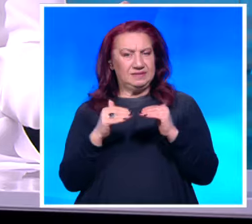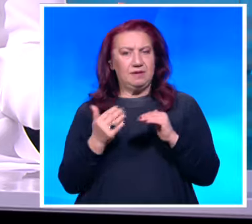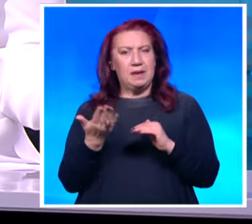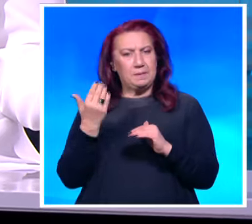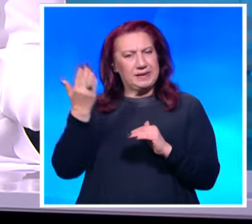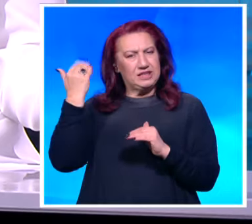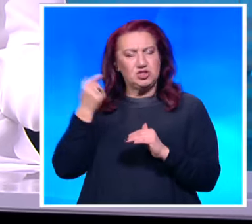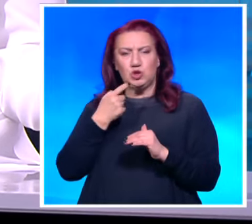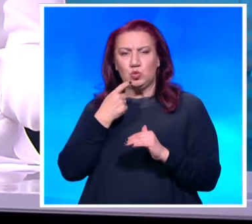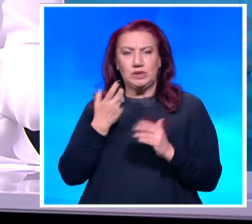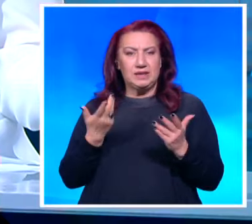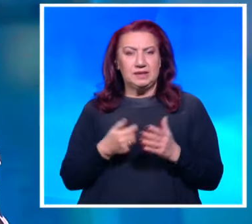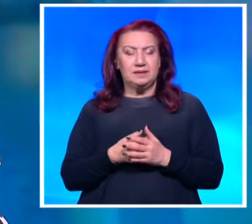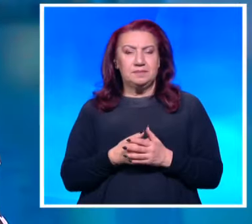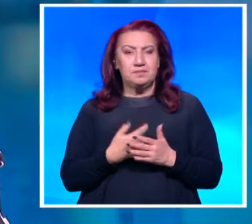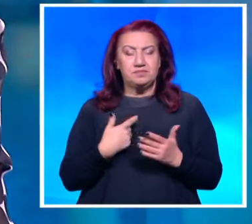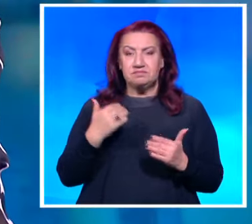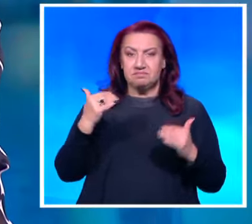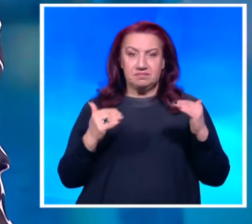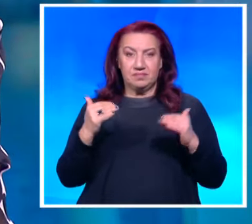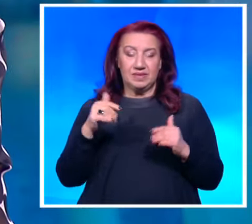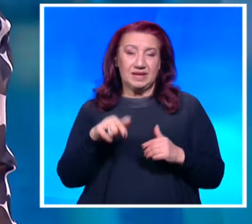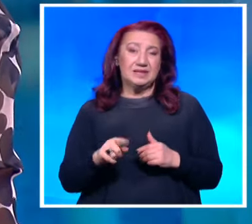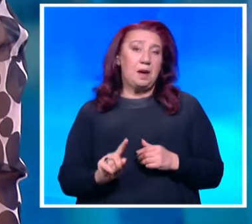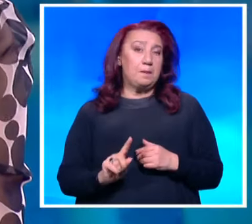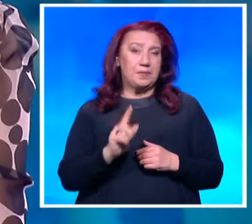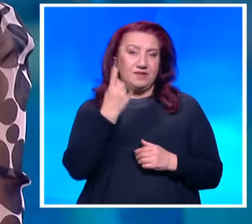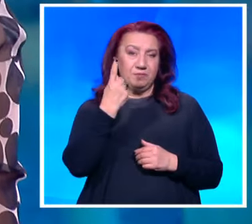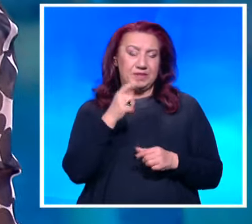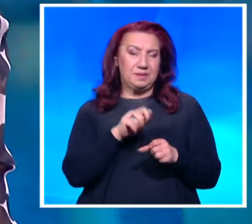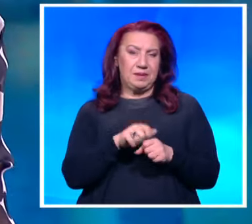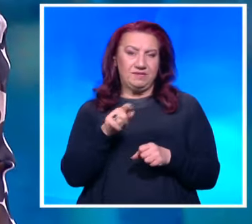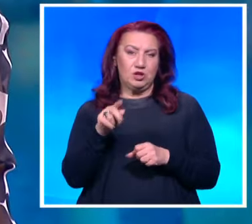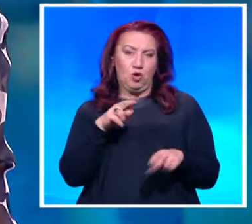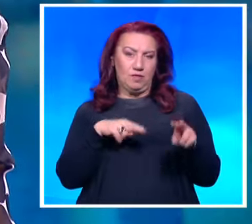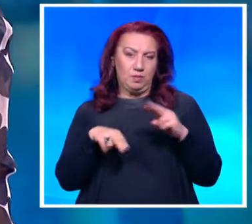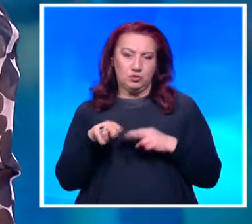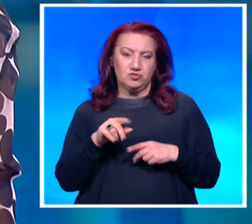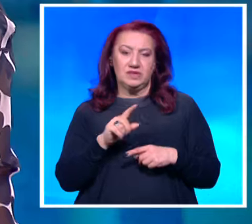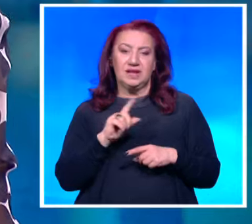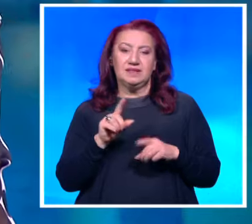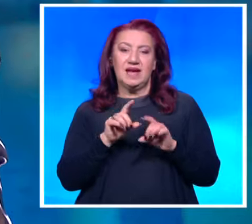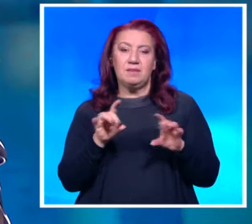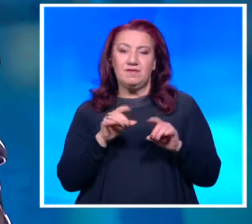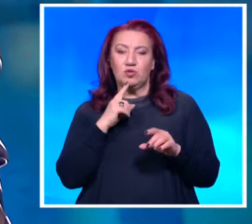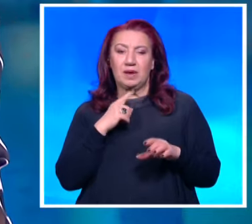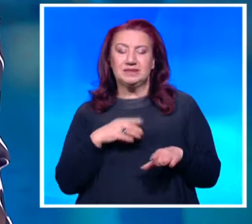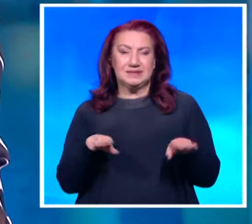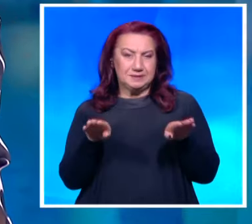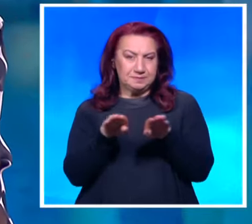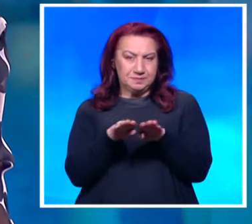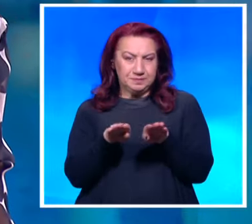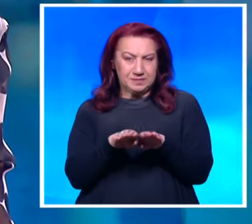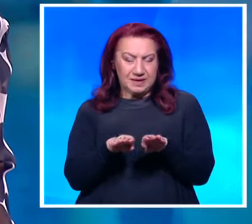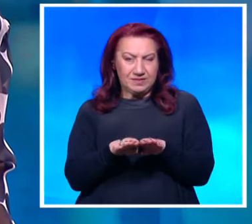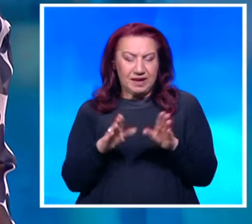движим? Това се провежда за пръв път в България, затова няма данни, които може да сравним с предходни години, но със сигурност,